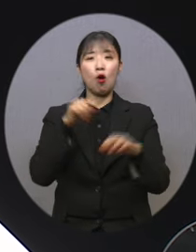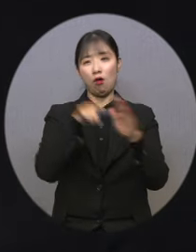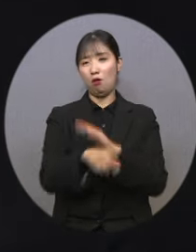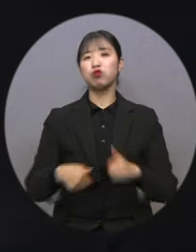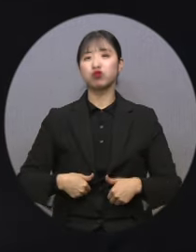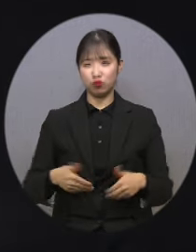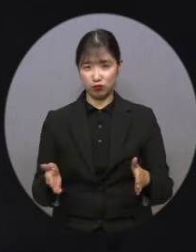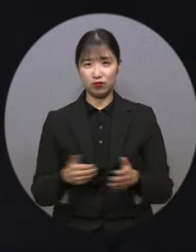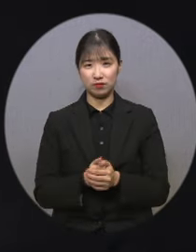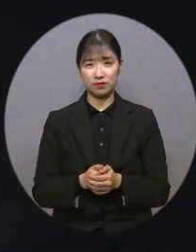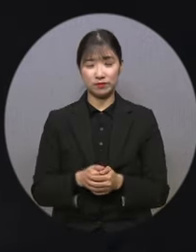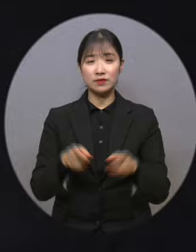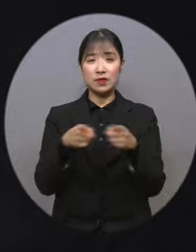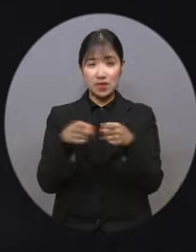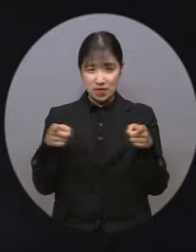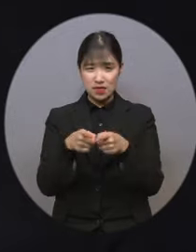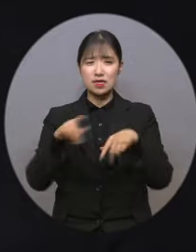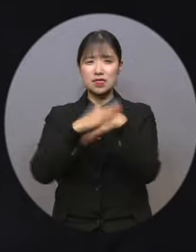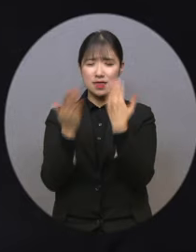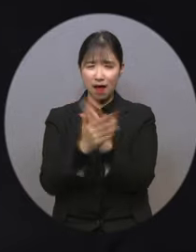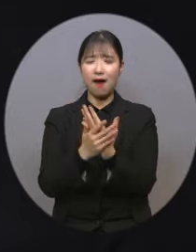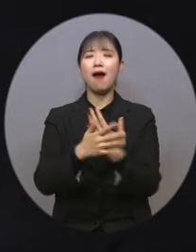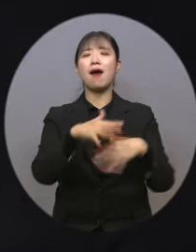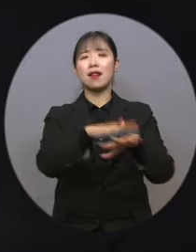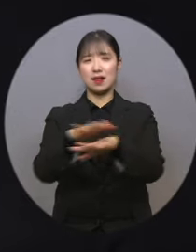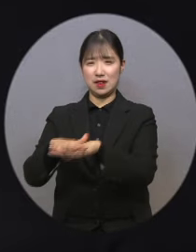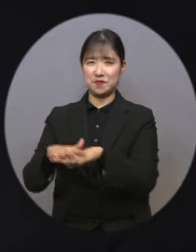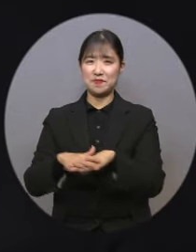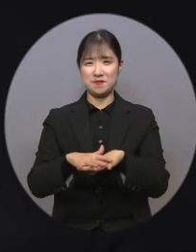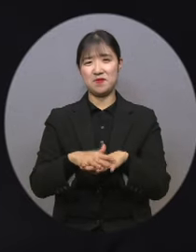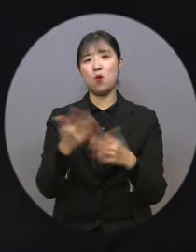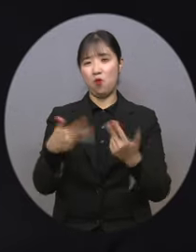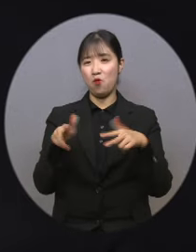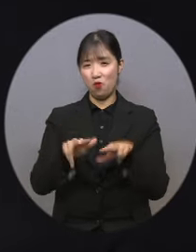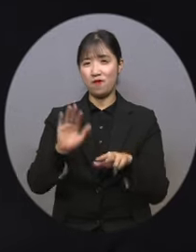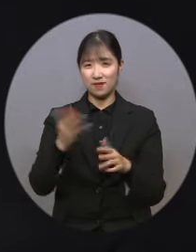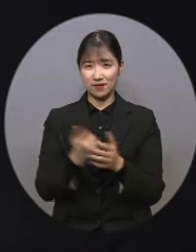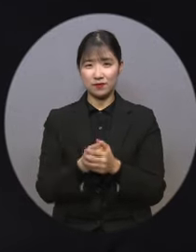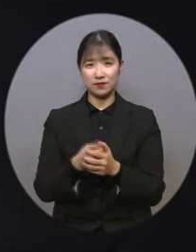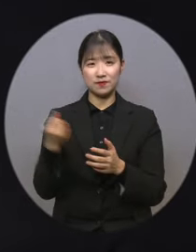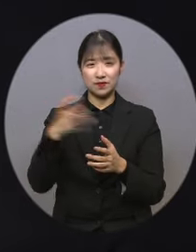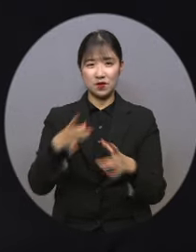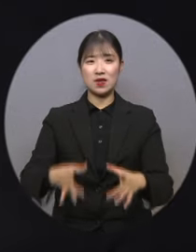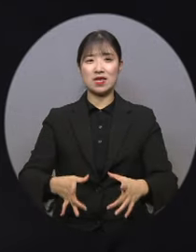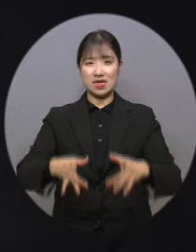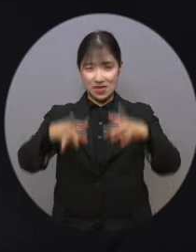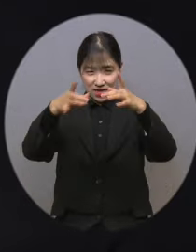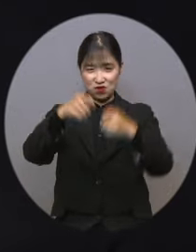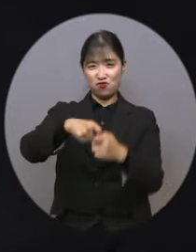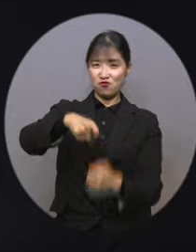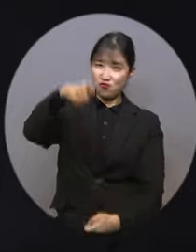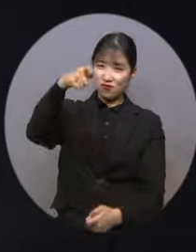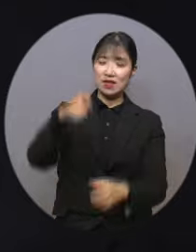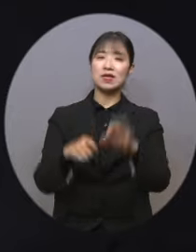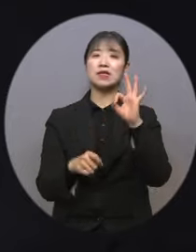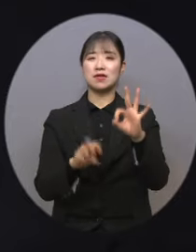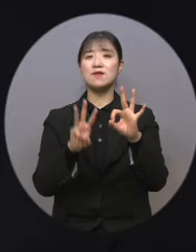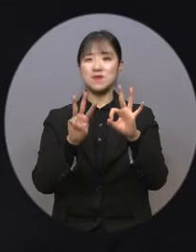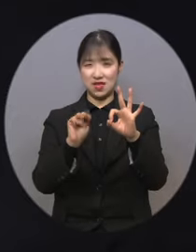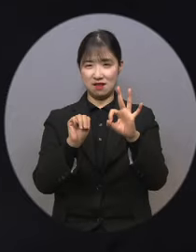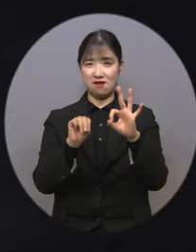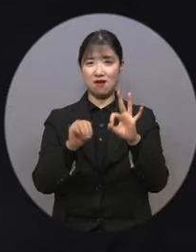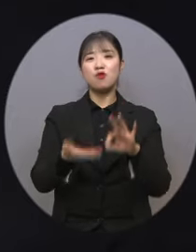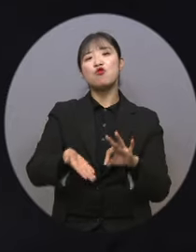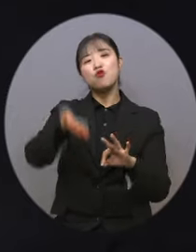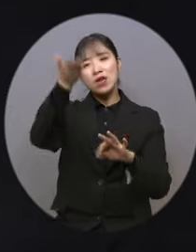그렇게 돼 있고 일침은 전부 잔디밭이 요 100만평 2 그리고 기둥들이 한심해 타기도 이고 거래 아파트가